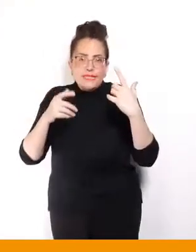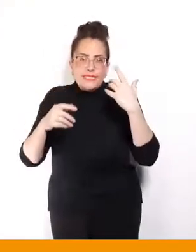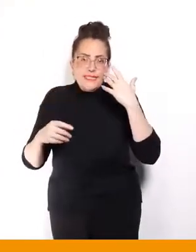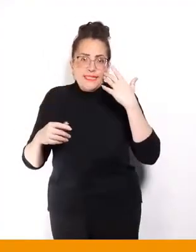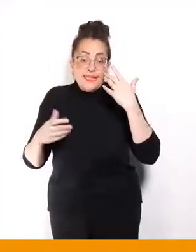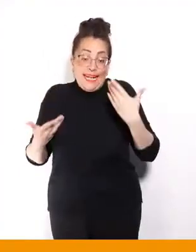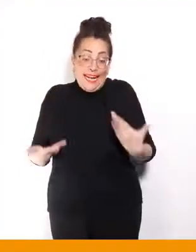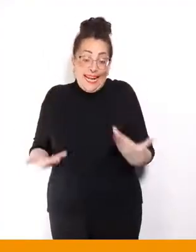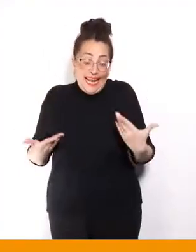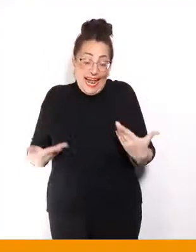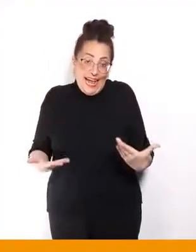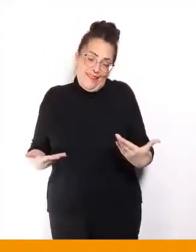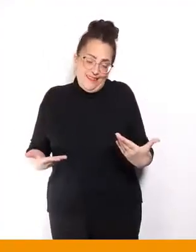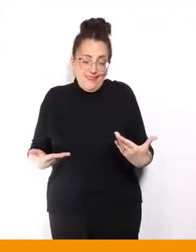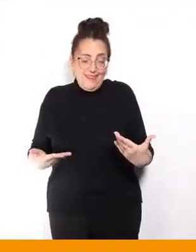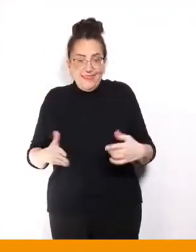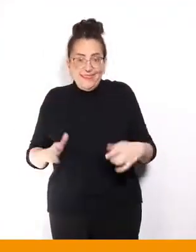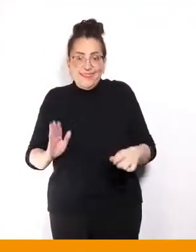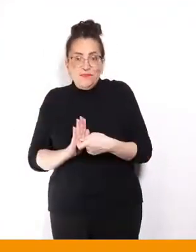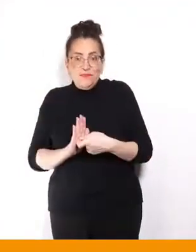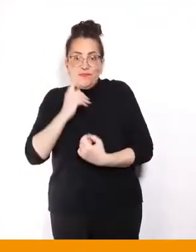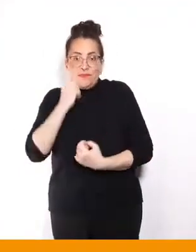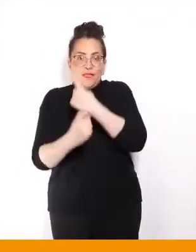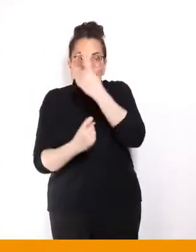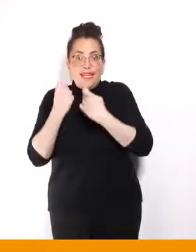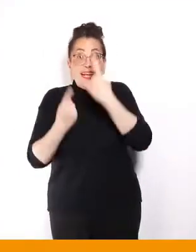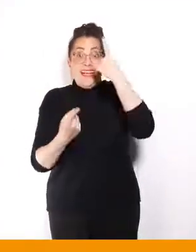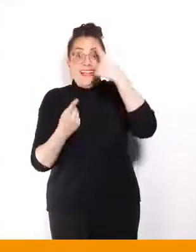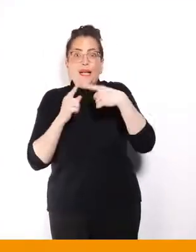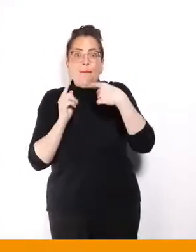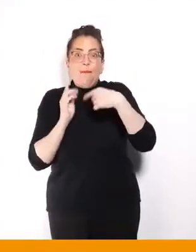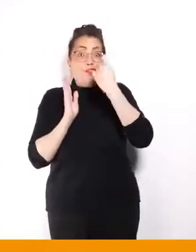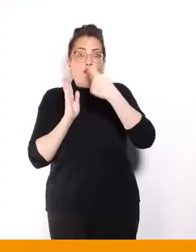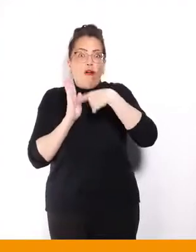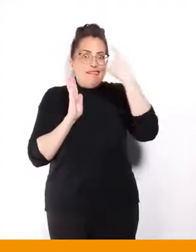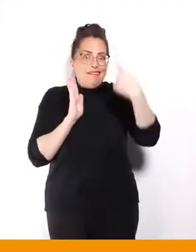question de la dette, la fameuse dette.